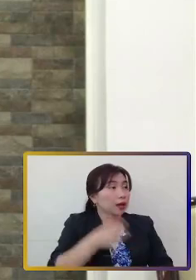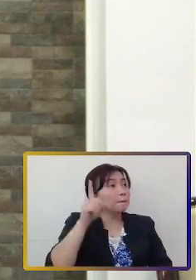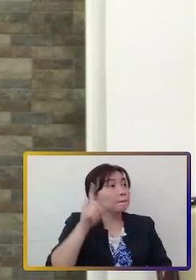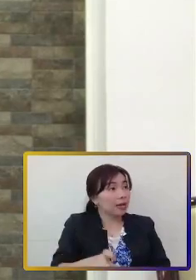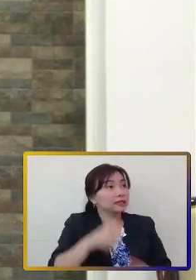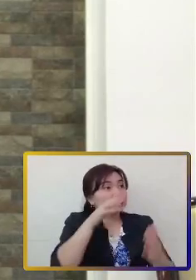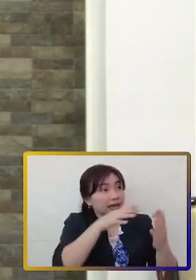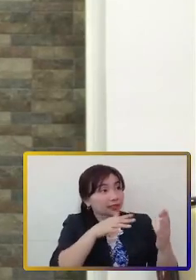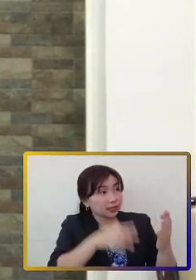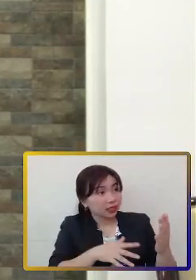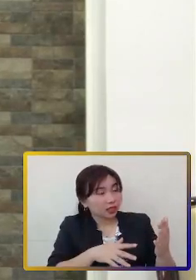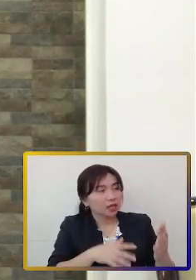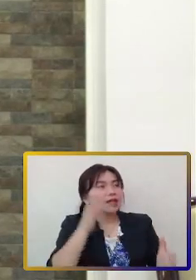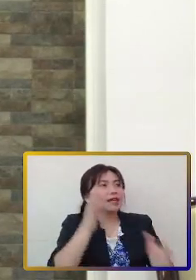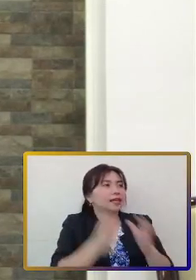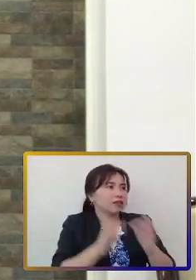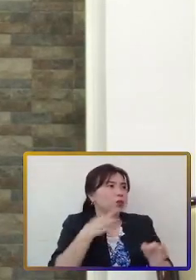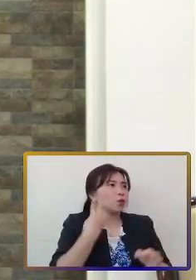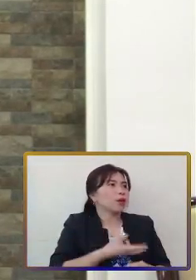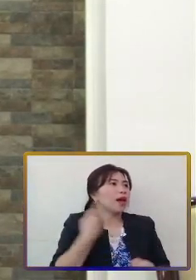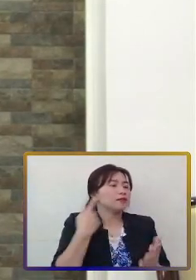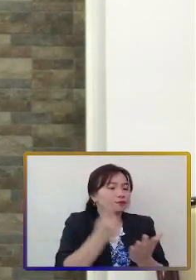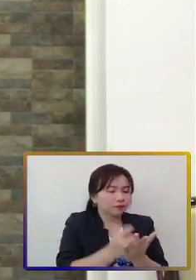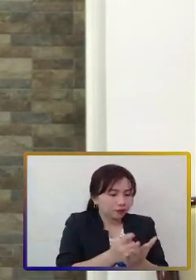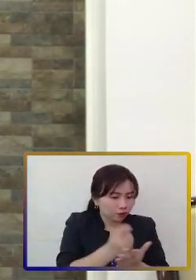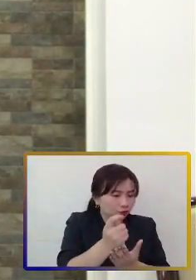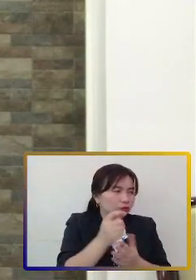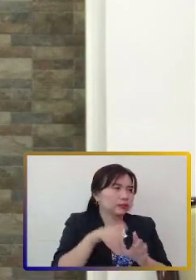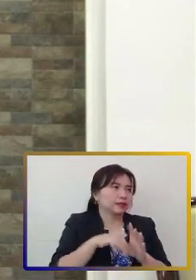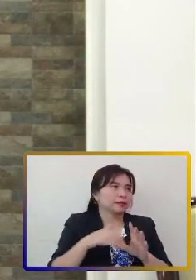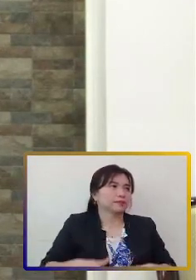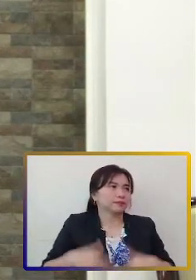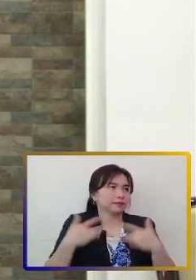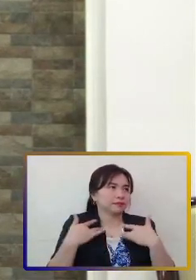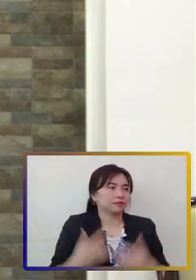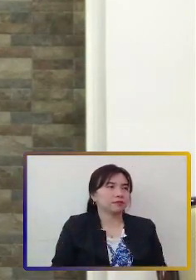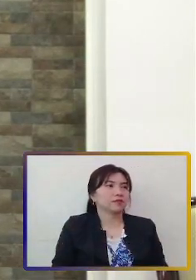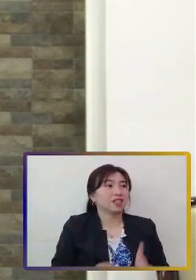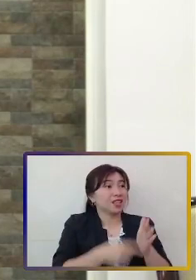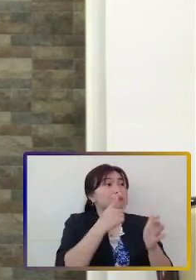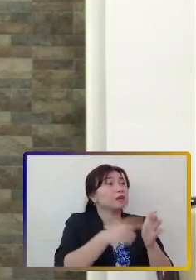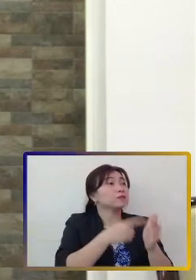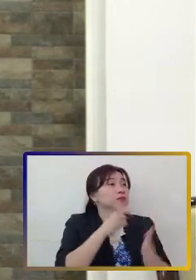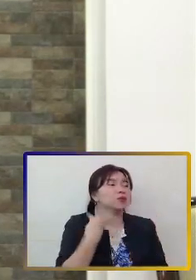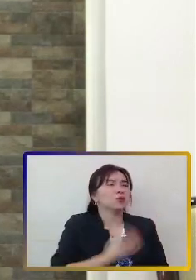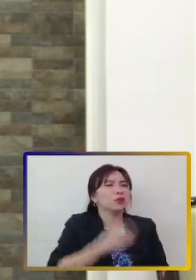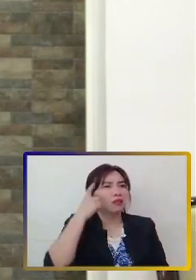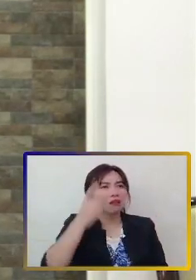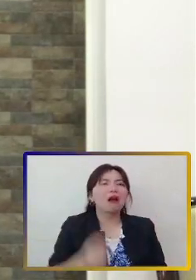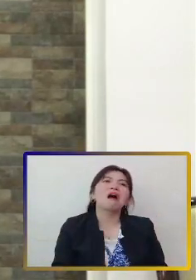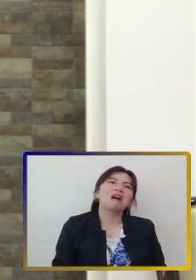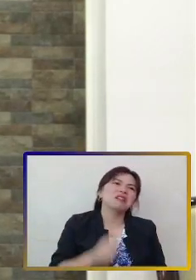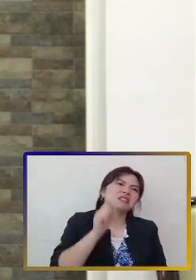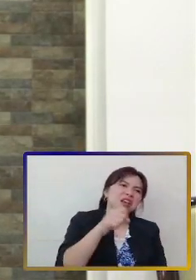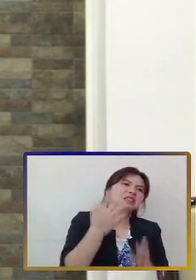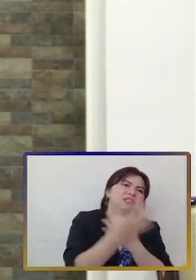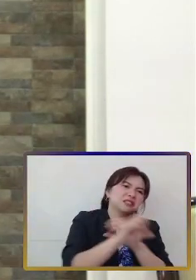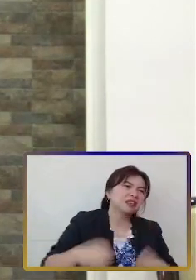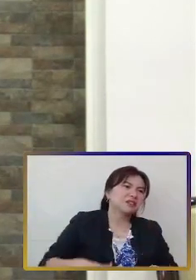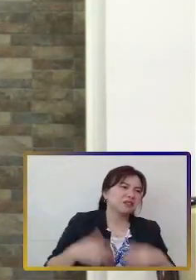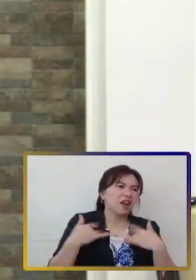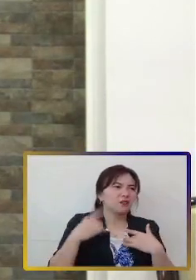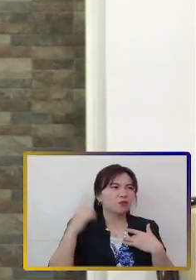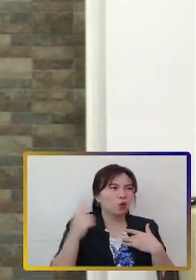truth ba ay nasa sa atin minsan kaya natin kala natin It's all about mga kapatid Salvation is the